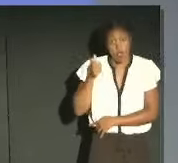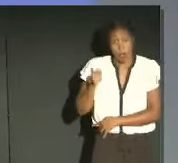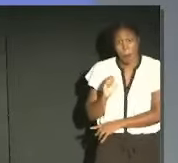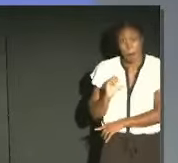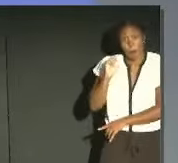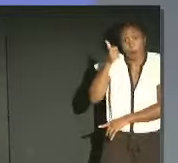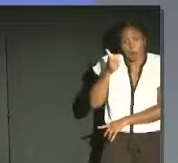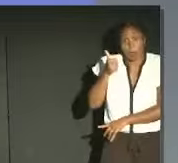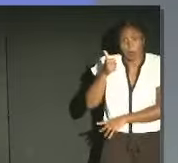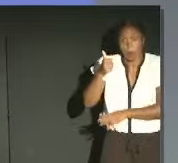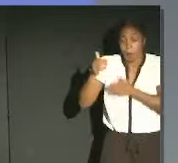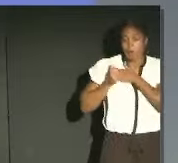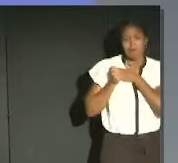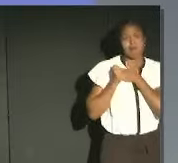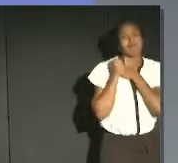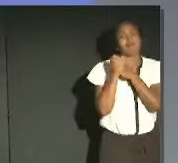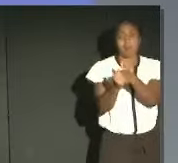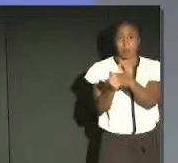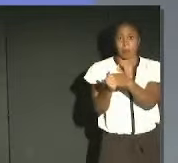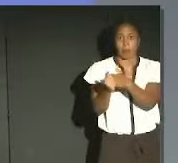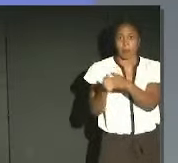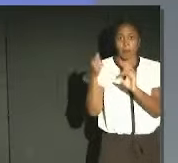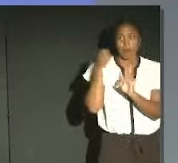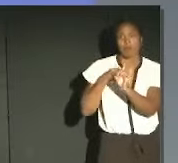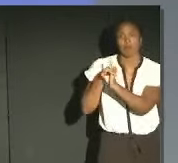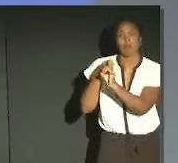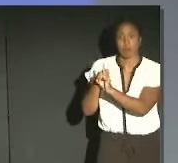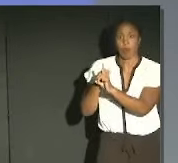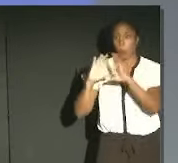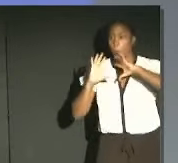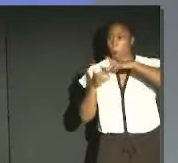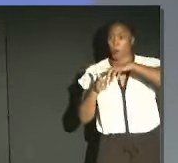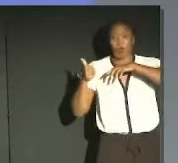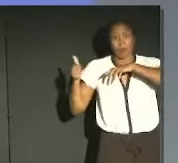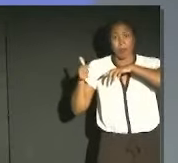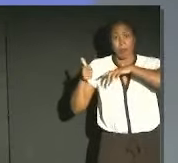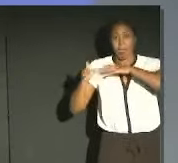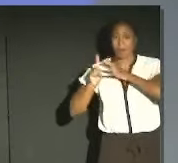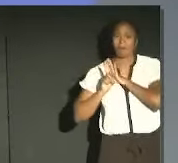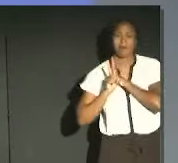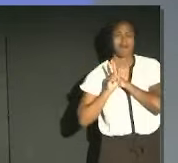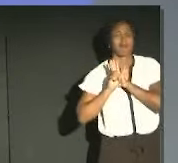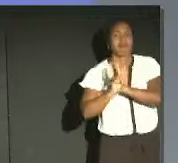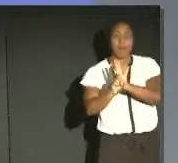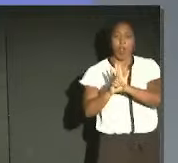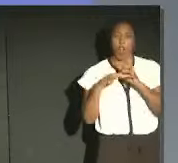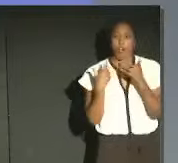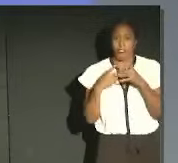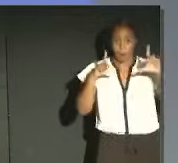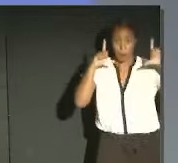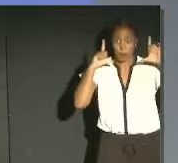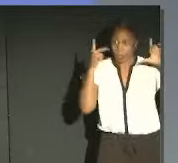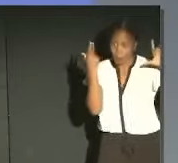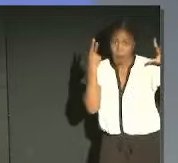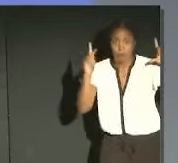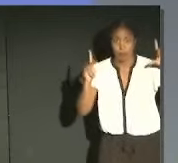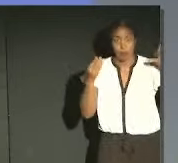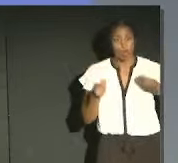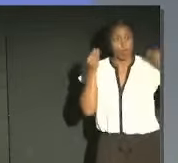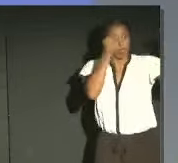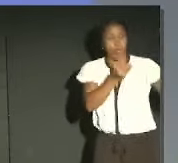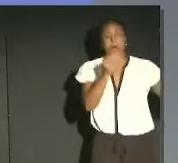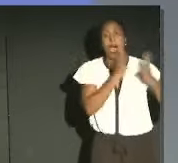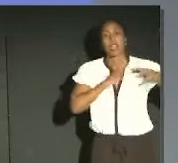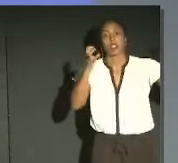la voix à tant de monde dans partout justement dans le monde et bien que ce portrait soit remis à l'Assemblée